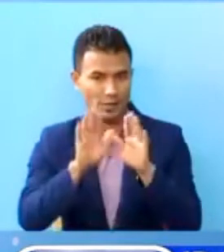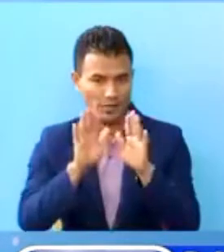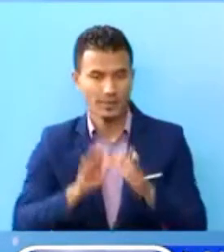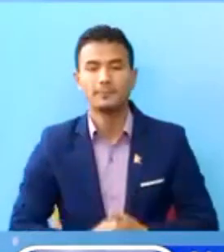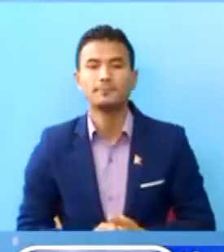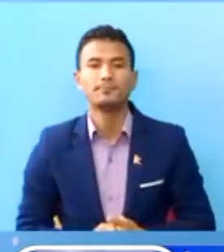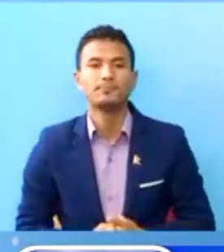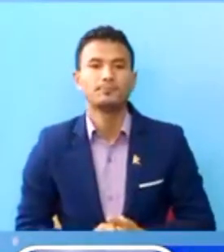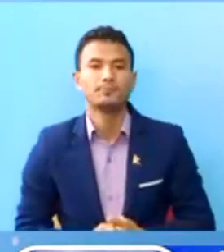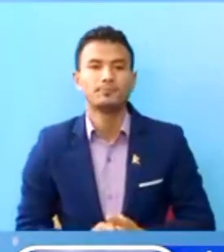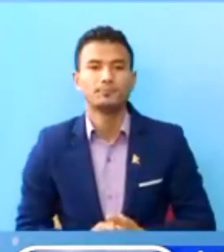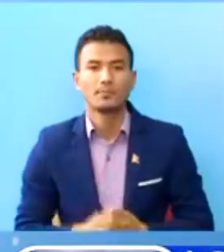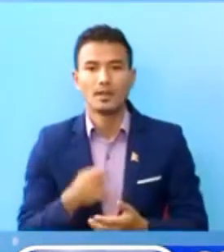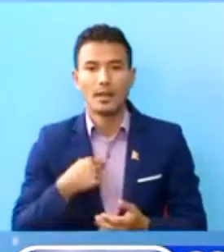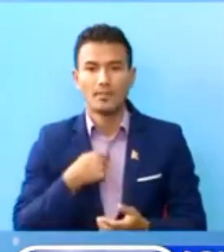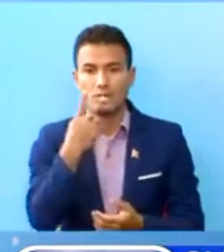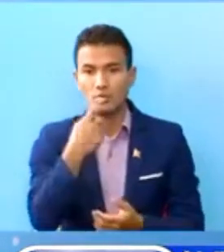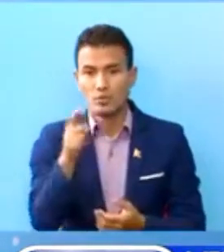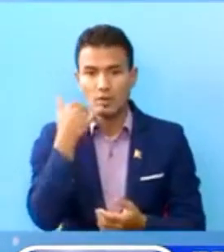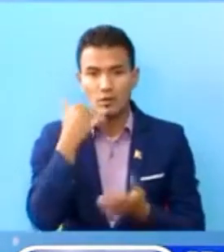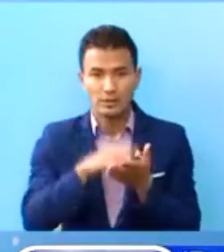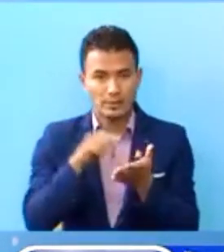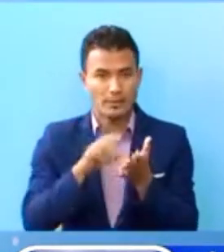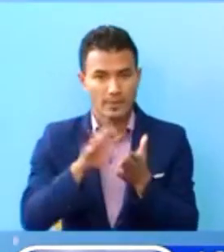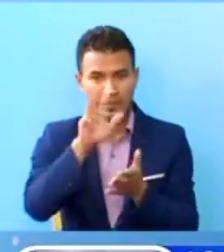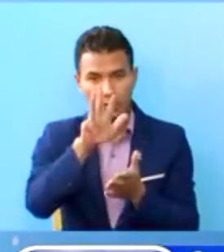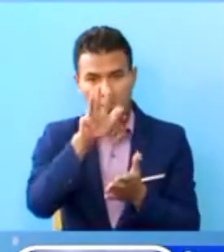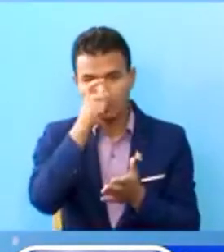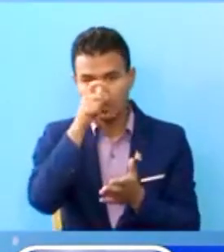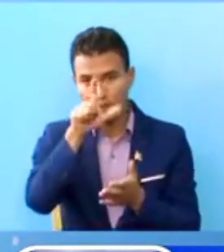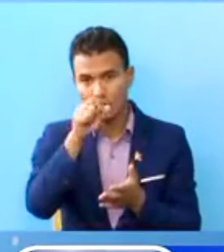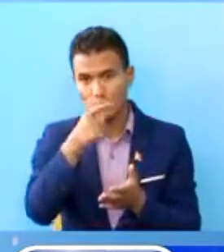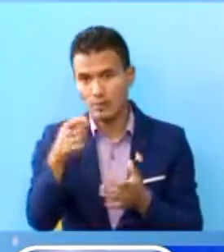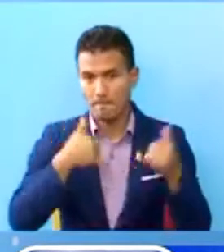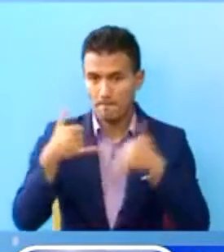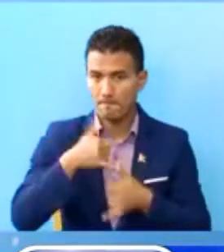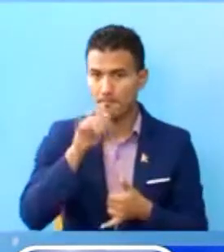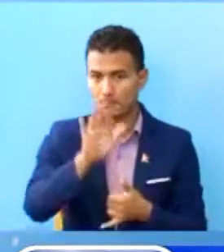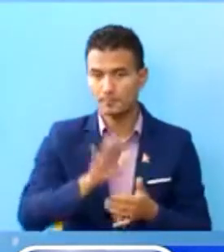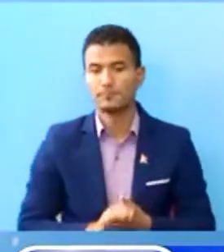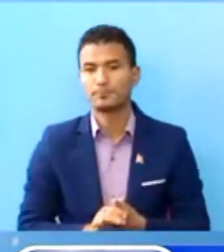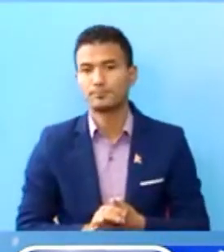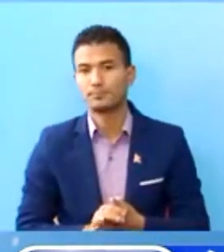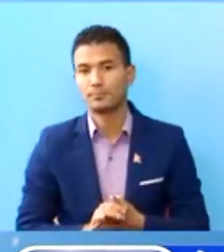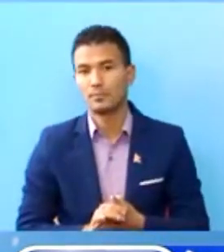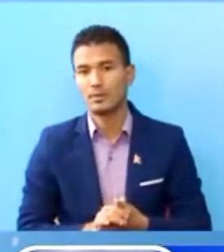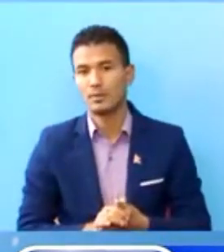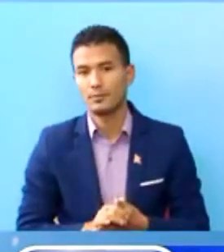धन्यवाद दिन चाहन्छौँ। हाम्रा दुईवटा कल सेन्टरबाट 970 कल प्राप्त भएका छन्